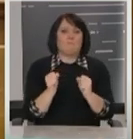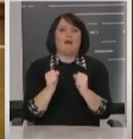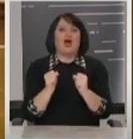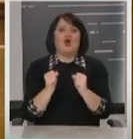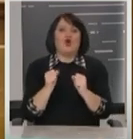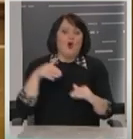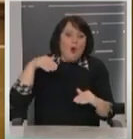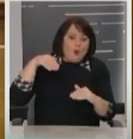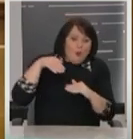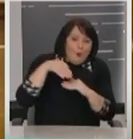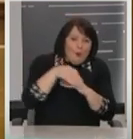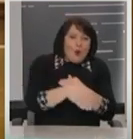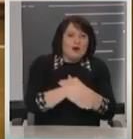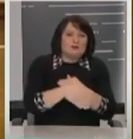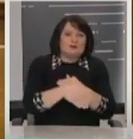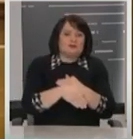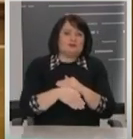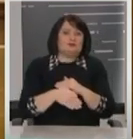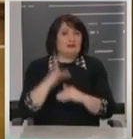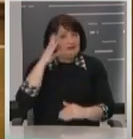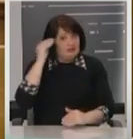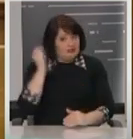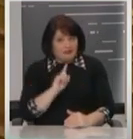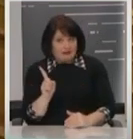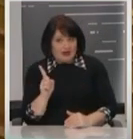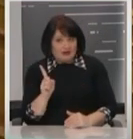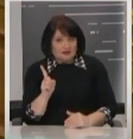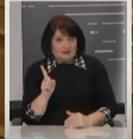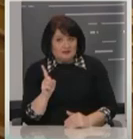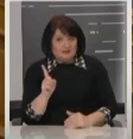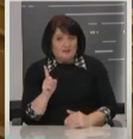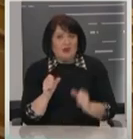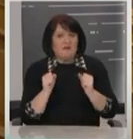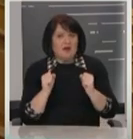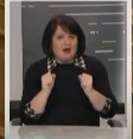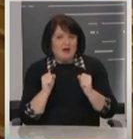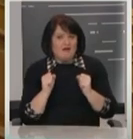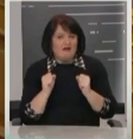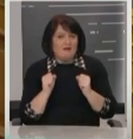ύφεσης και της καταστολής, για να μην τα ξεχνάμε κι αυτά, καθώς κυβερνούσατε